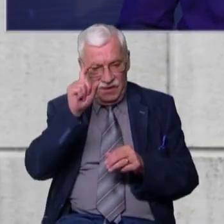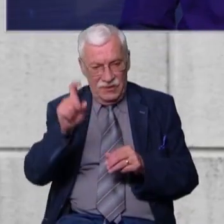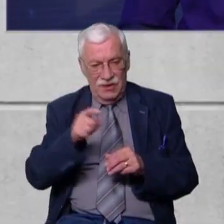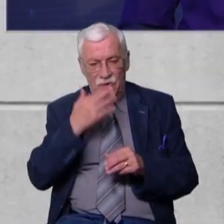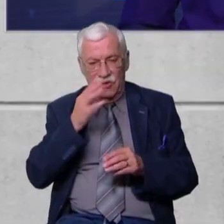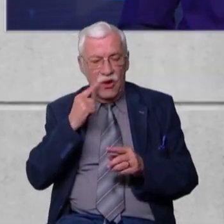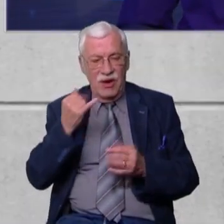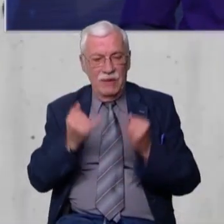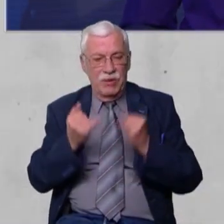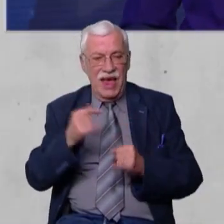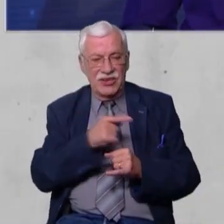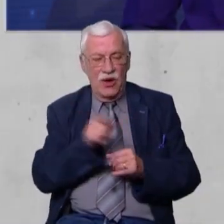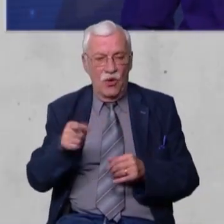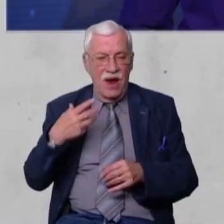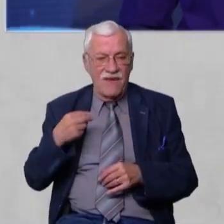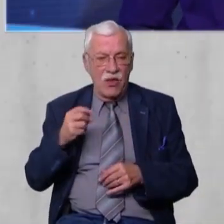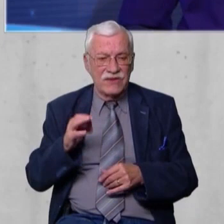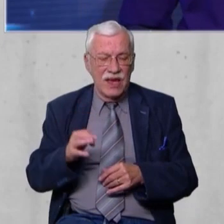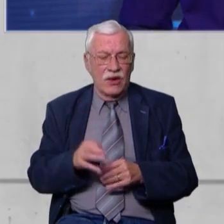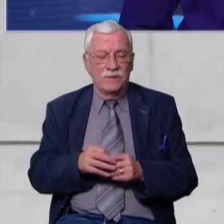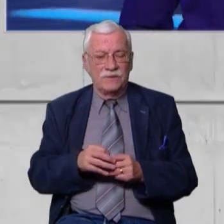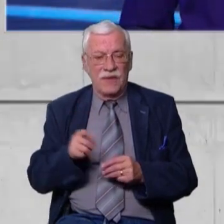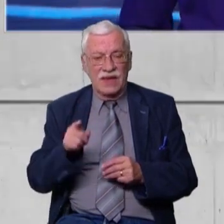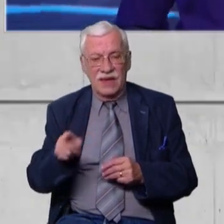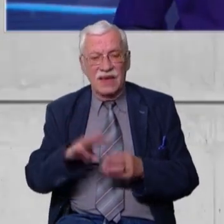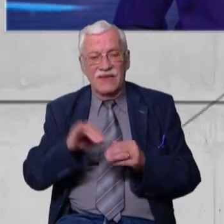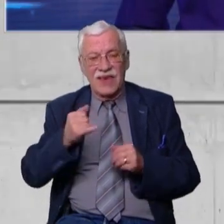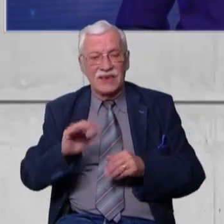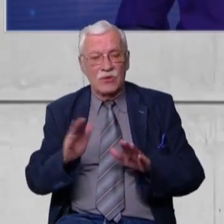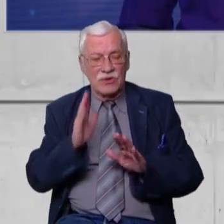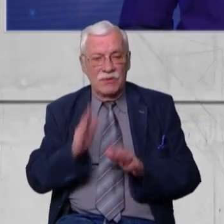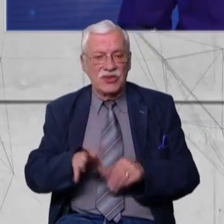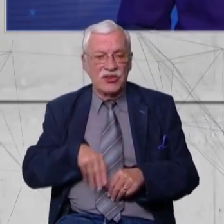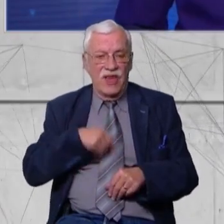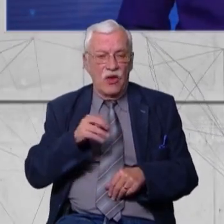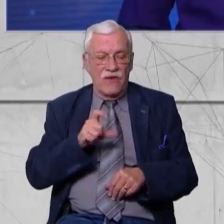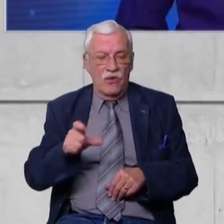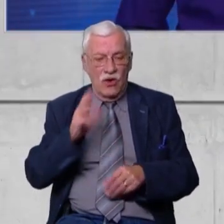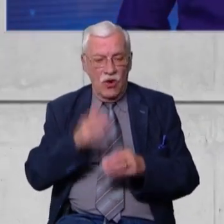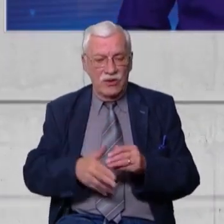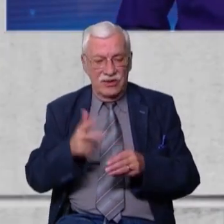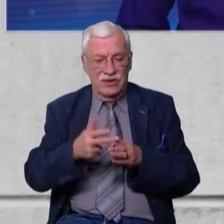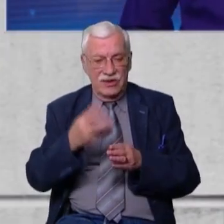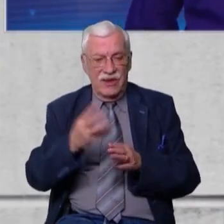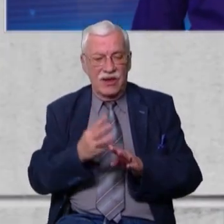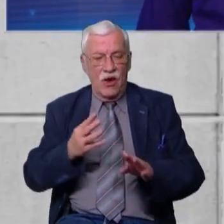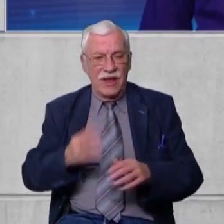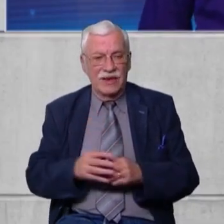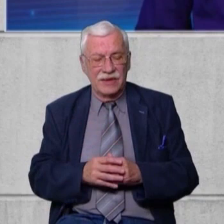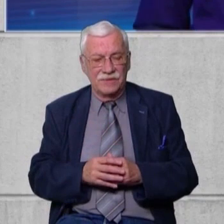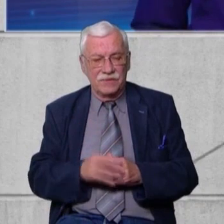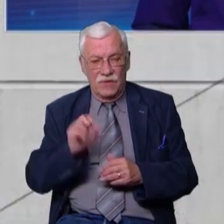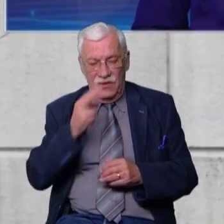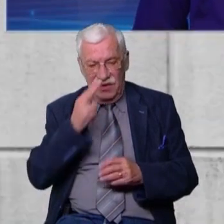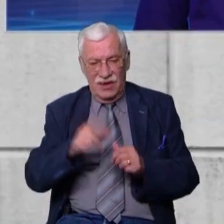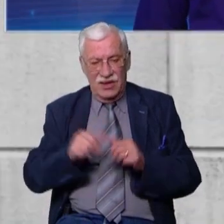Roberta Lewandowskiego, pół żartem, pół serio pewnie. Natomiast ty i w jaki sposób będziesz świętował koniec 34. kolejki? Bo widać,